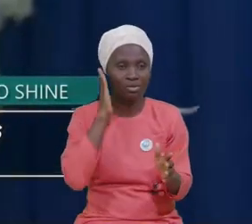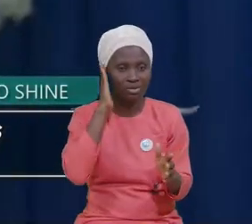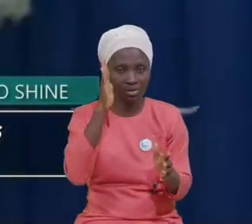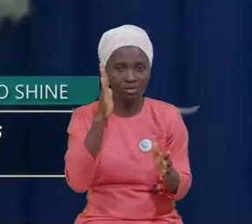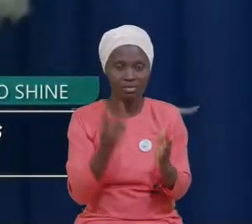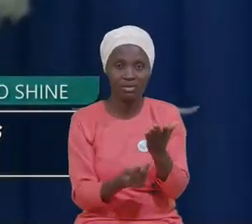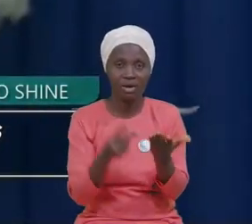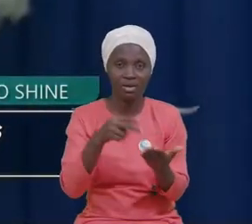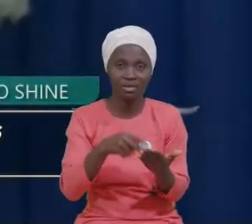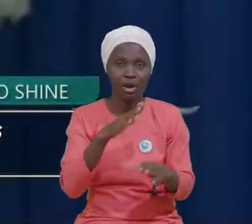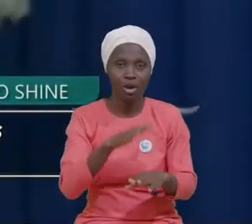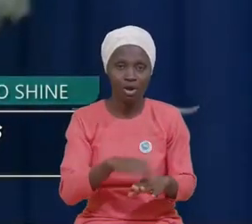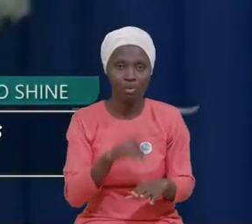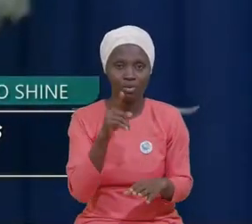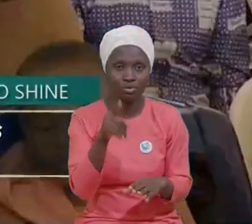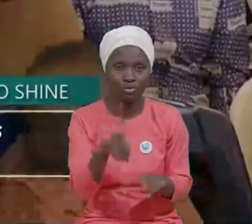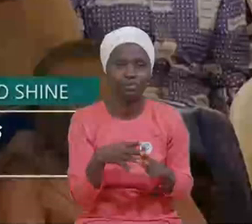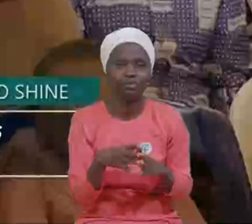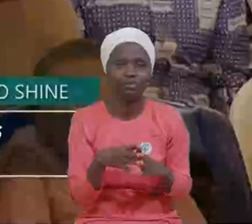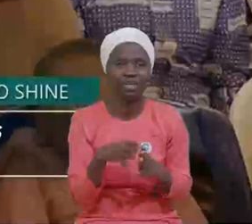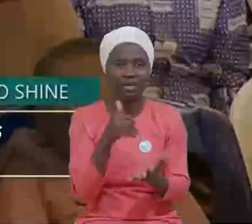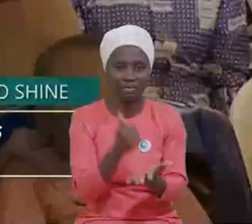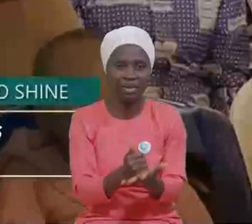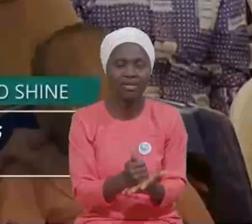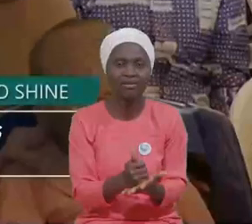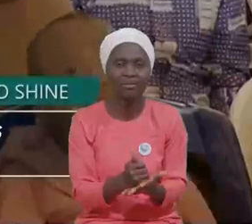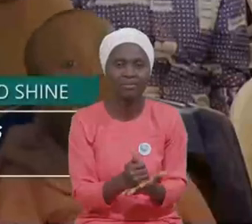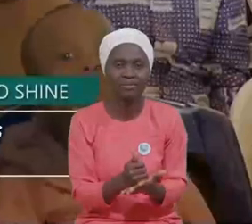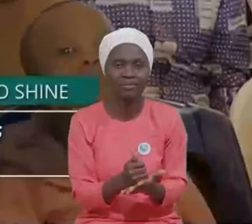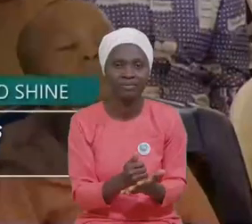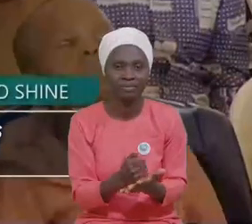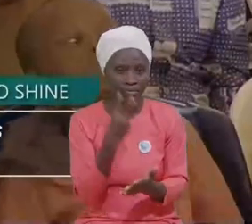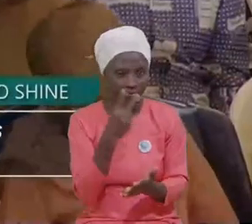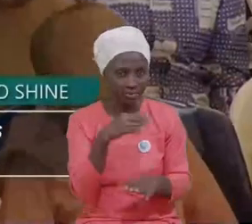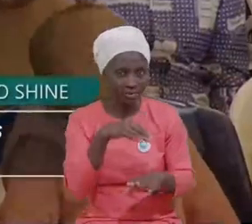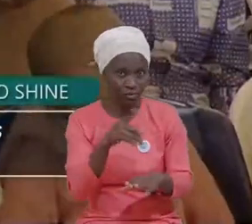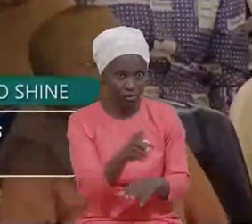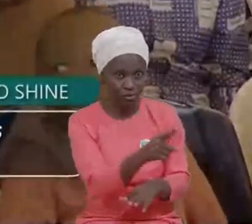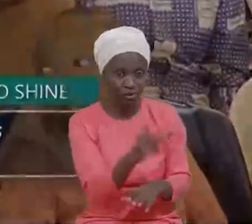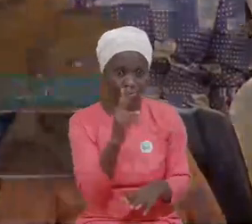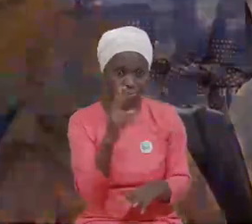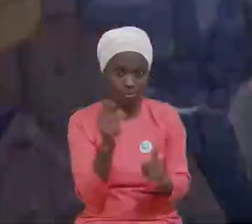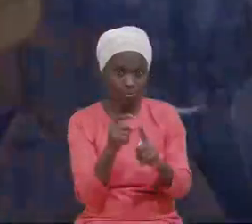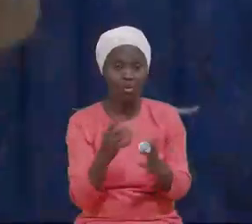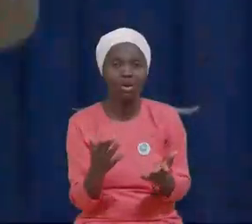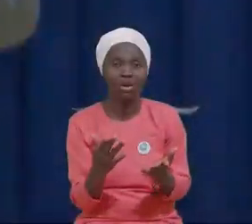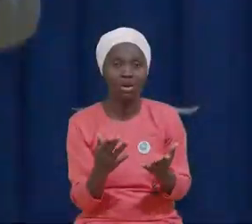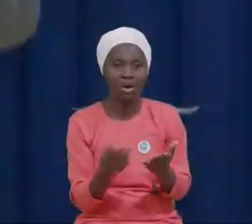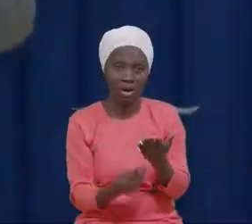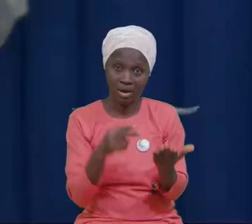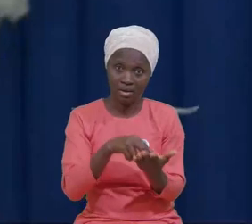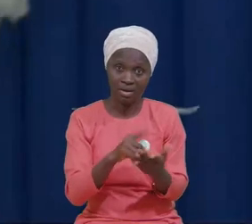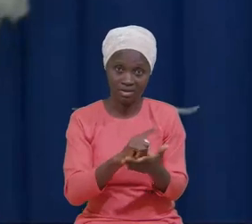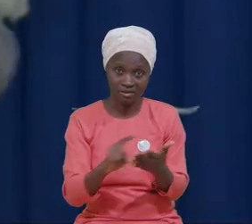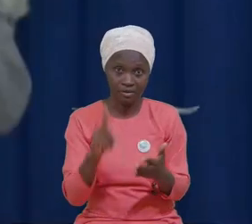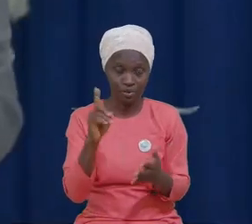Mais sur toi, l'Éternel se lève. Voyez ces deux mots-là. Tu te lèves,